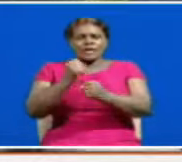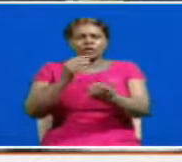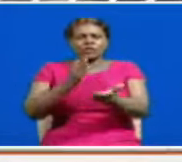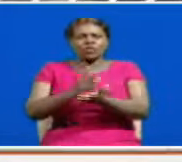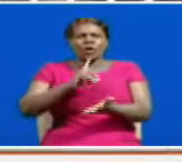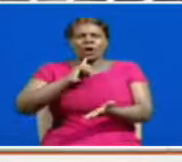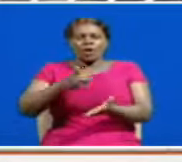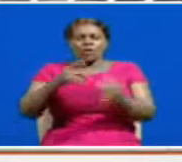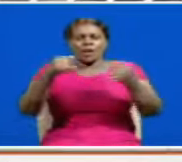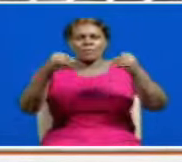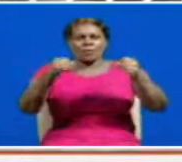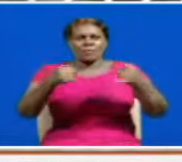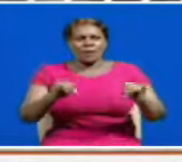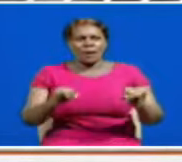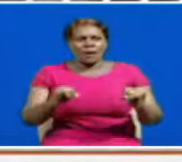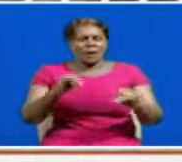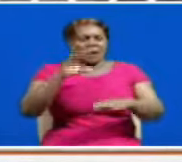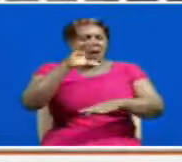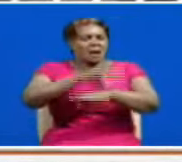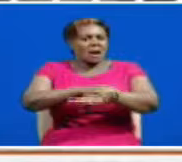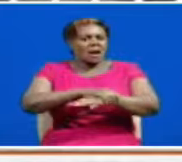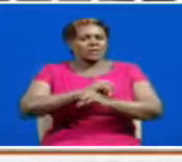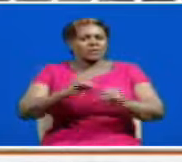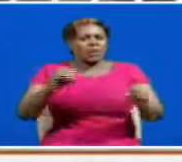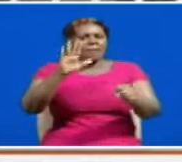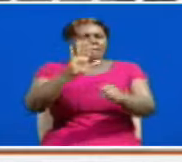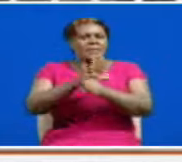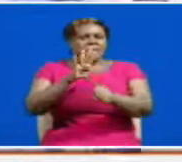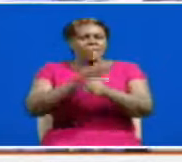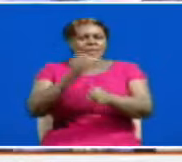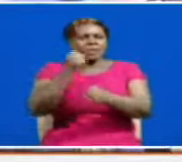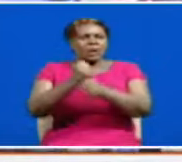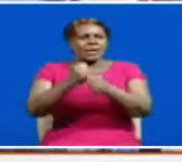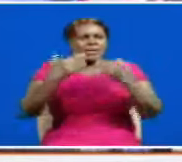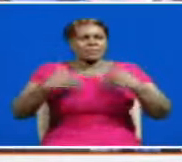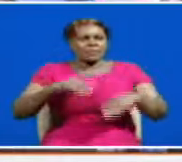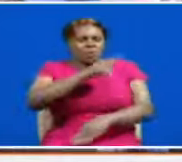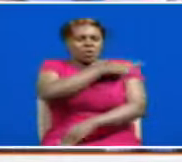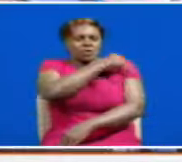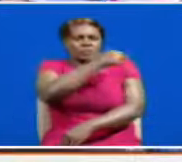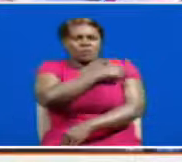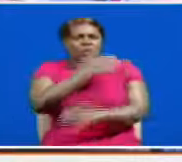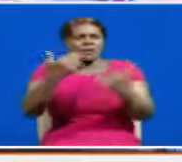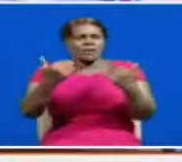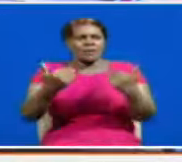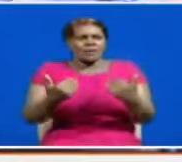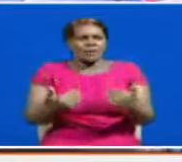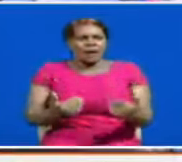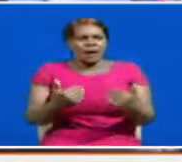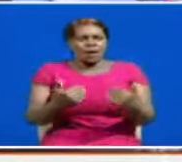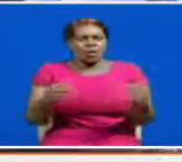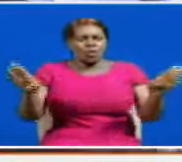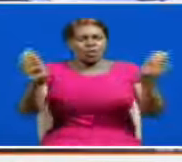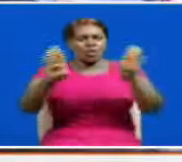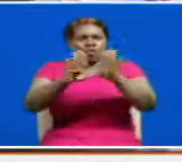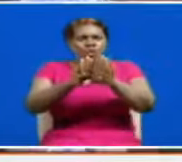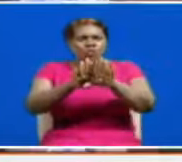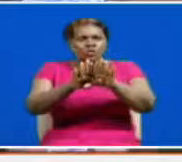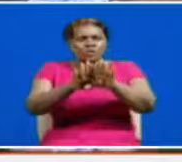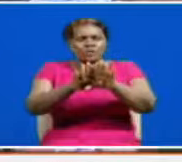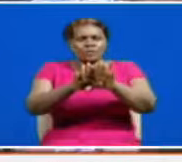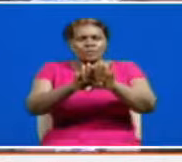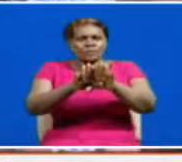amri hiyo imetekelezwa, hakuwa amepatikana. Mamia ya wafanyikazi wa hospitali hii ambayo kwa sasa imebaki kufungwa chini ya ulinzi